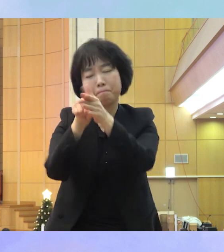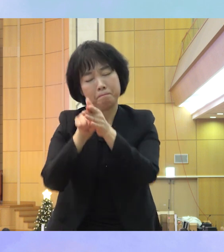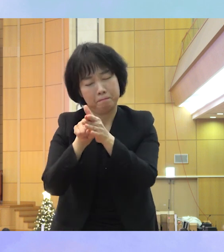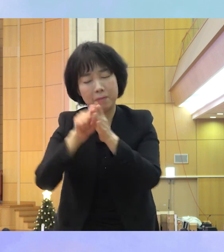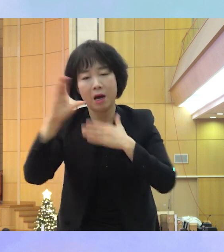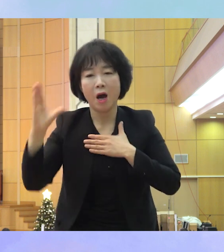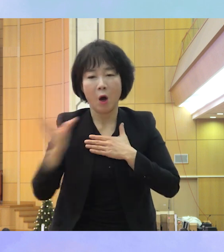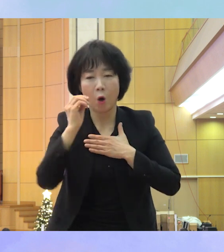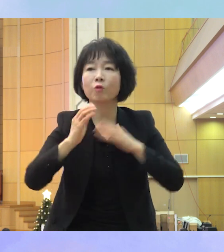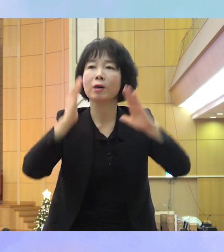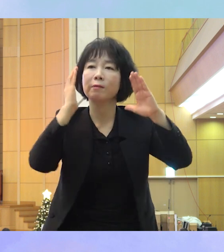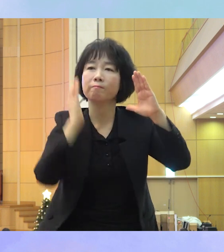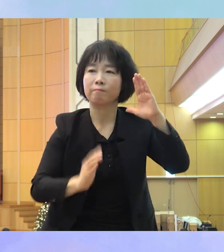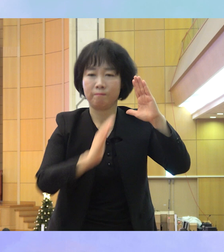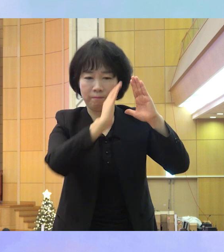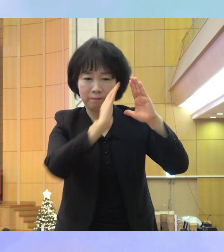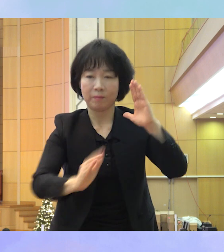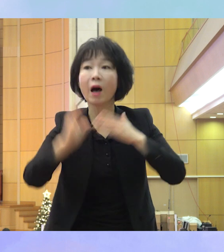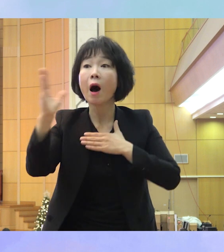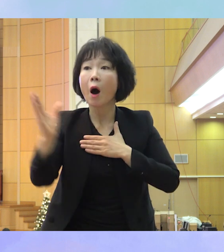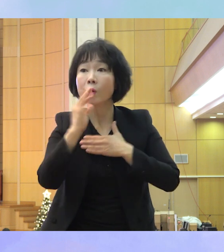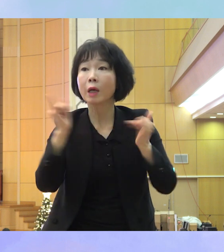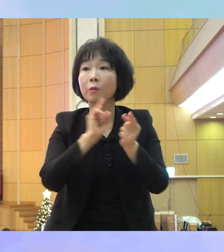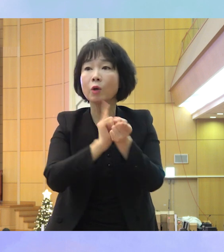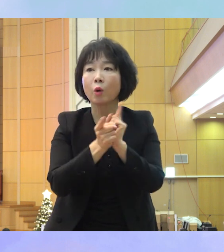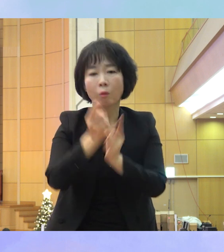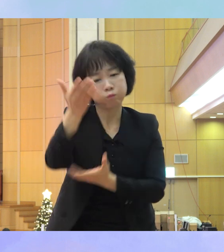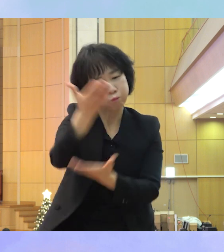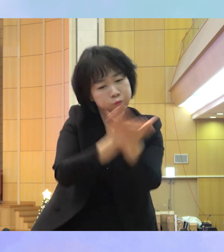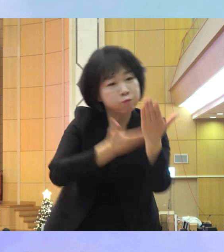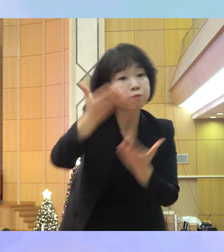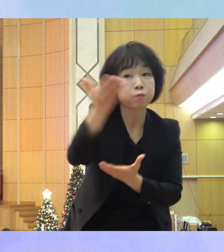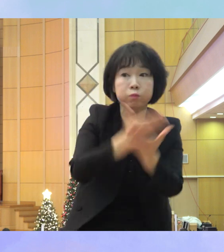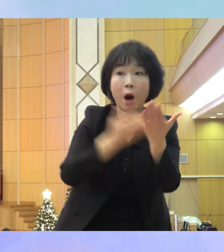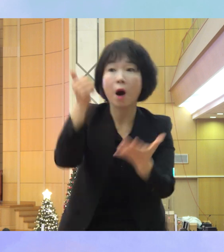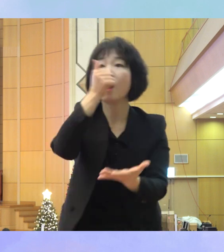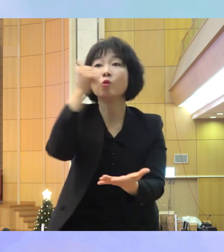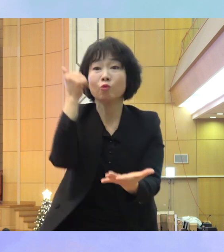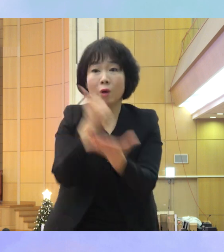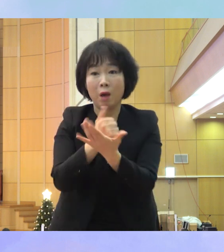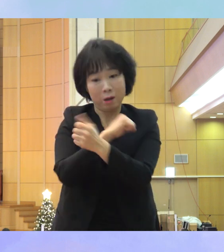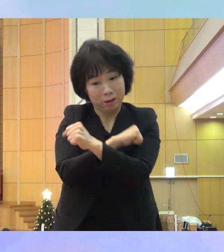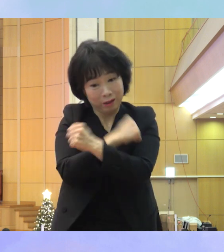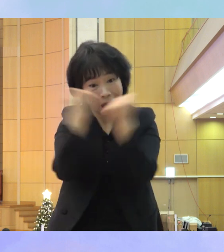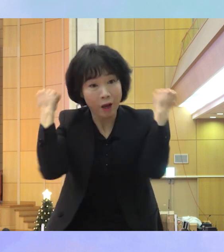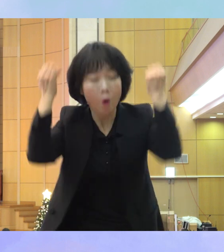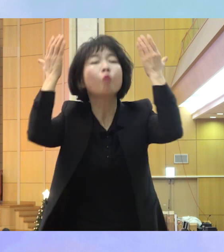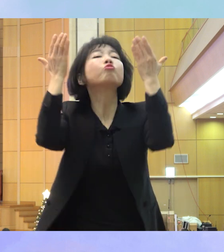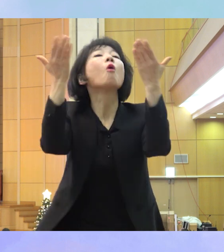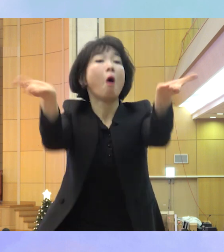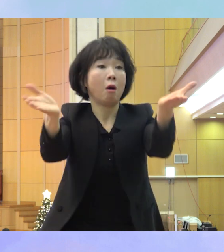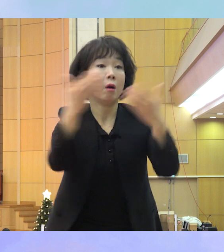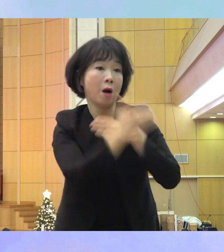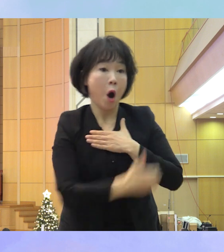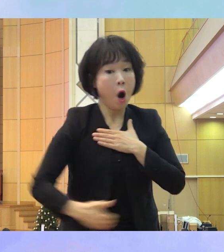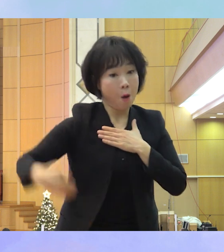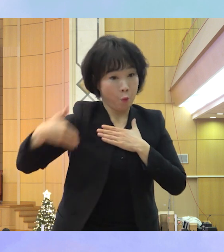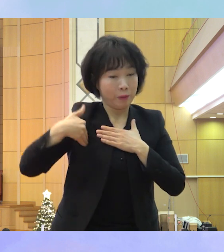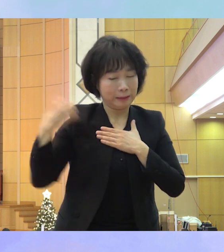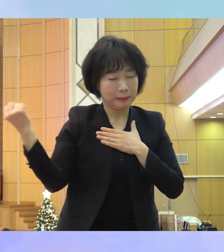성령을 믿사오며 거룩한 공회와 성도가 서로 교통하는 것과 죄를 사하여